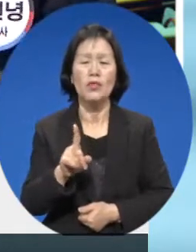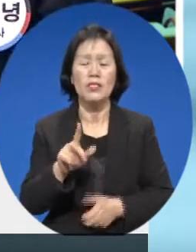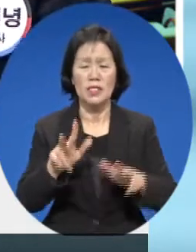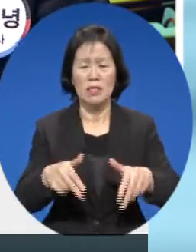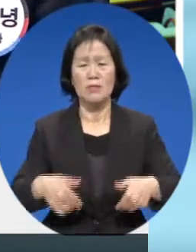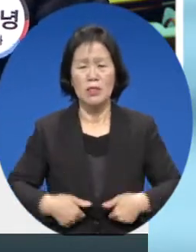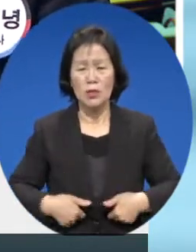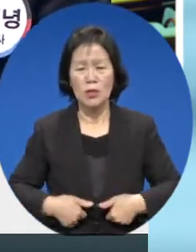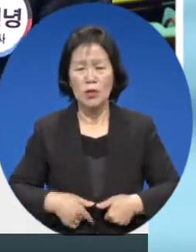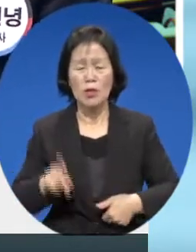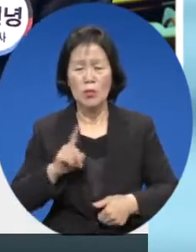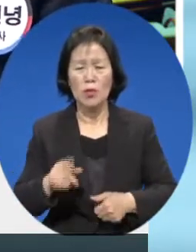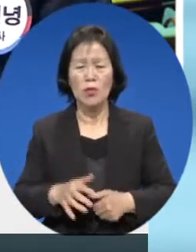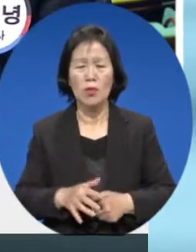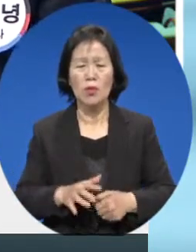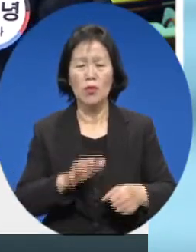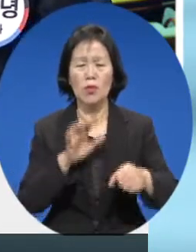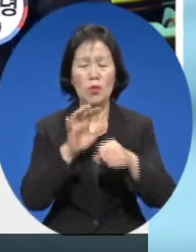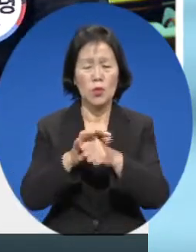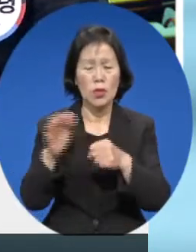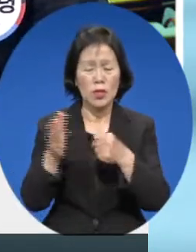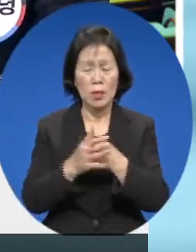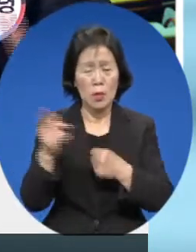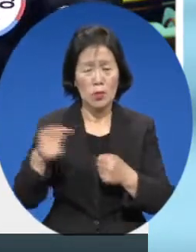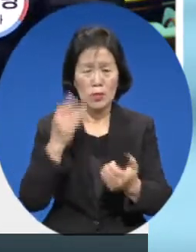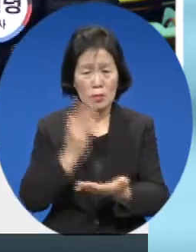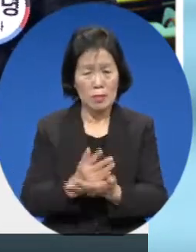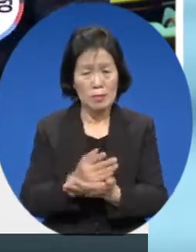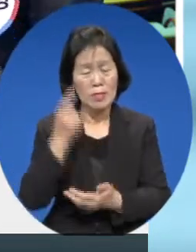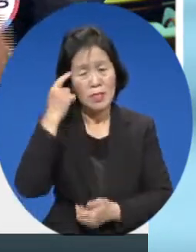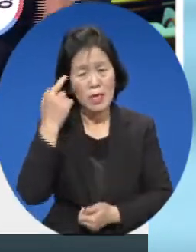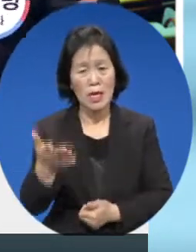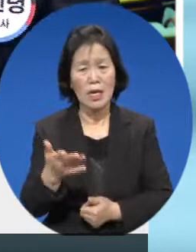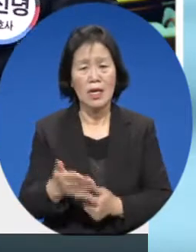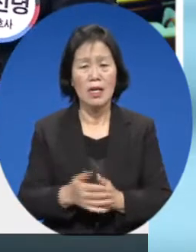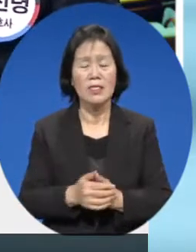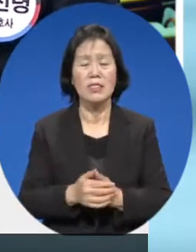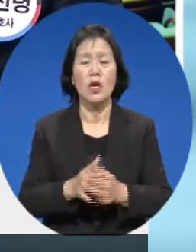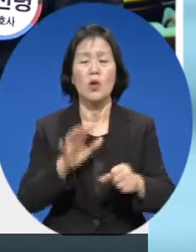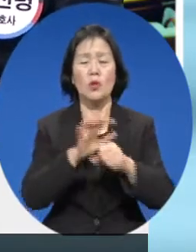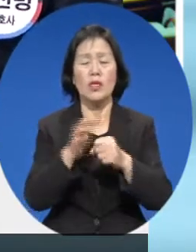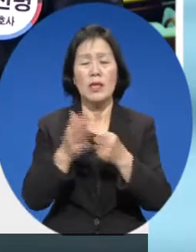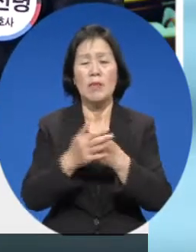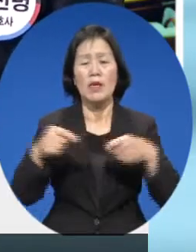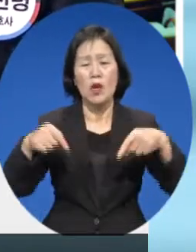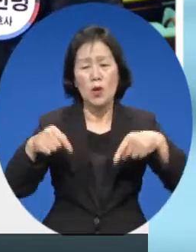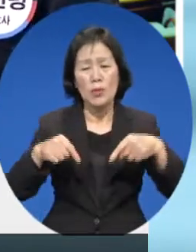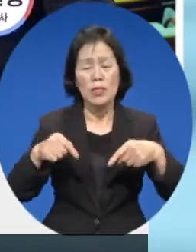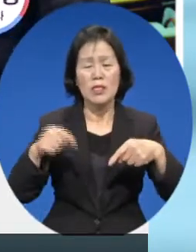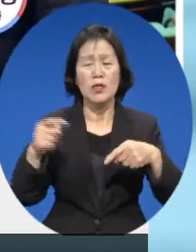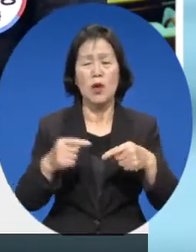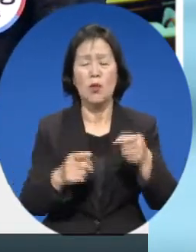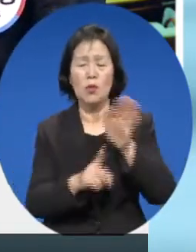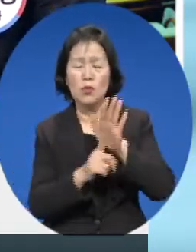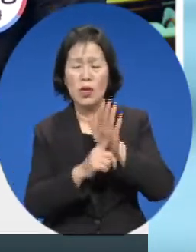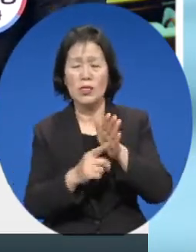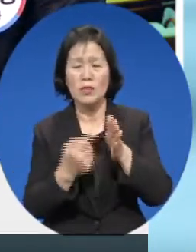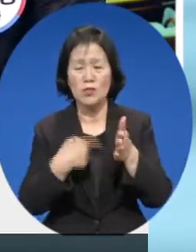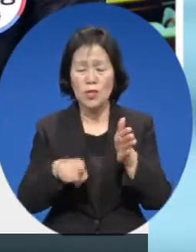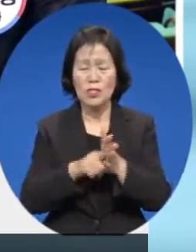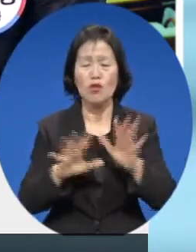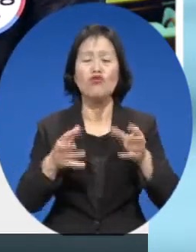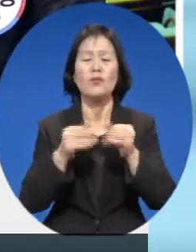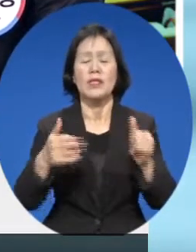코로나 때문에 그걸 못 나옵니까 코너와 때도 지금 서로 이제 내부적인 어떤 협의나 이런것들을 보도되기 하기 위해서 국민들의 알고 릴